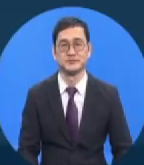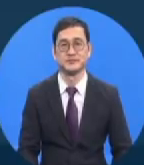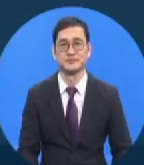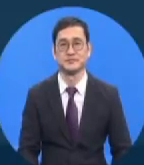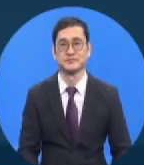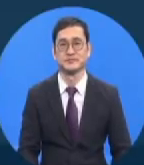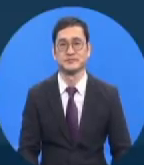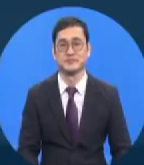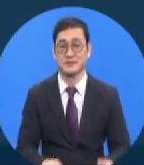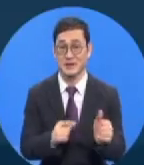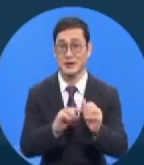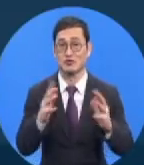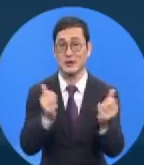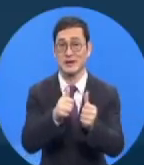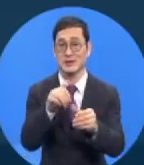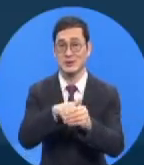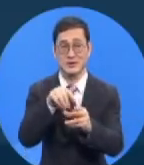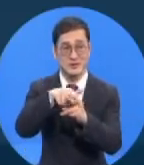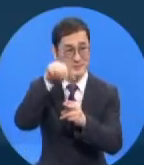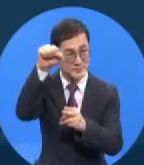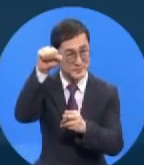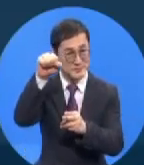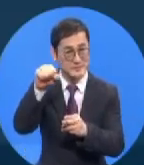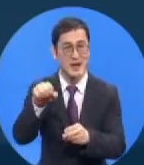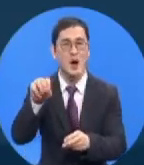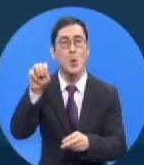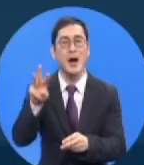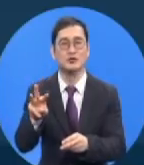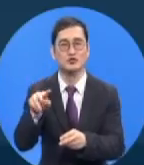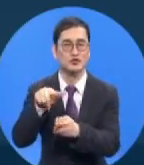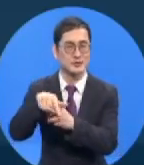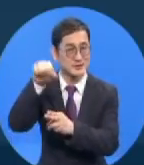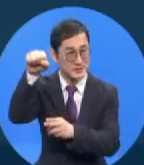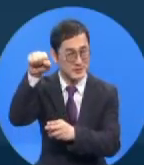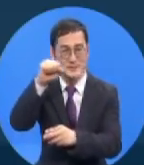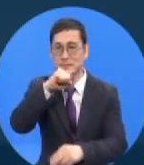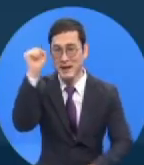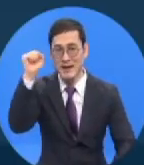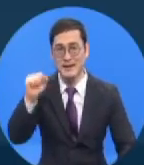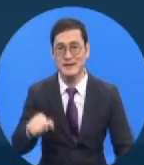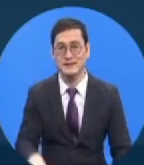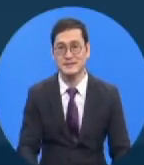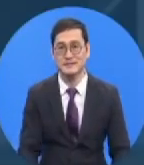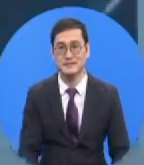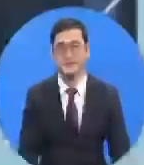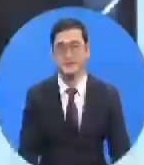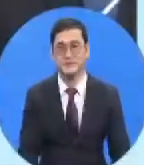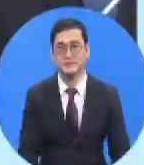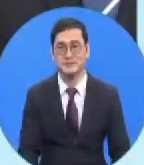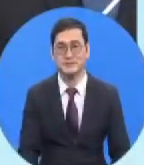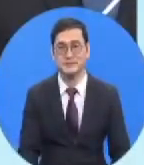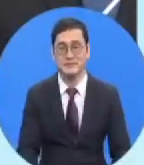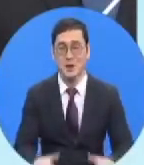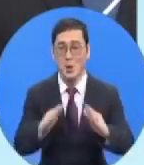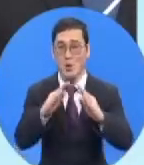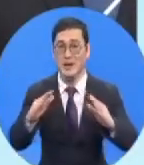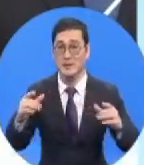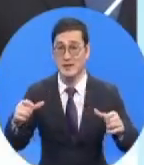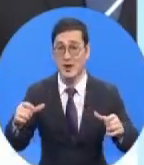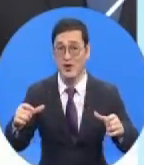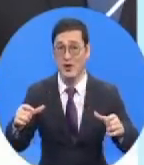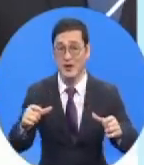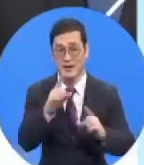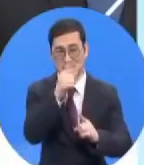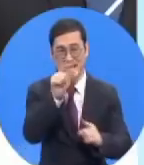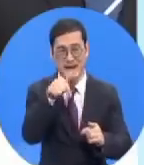총선에 나가서 당선이 되는 광산구 을인데요. 저분이 저런 얘기를 했다고 하는 것은 호남에서 이낙연 대표 지지가 상당히 흔들리고 있다는